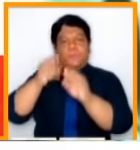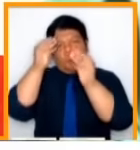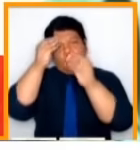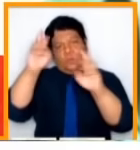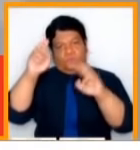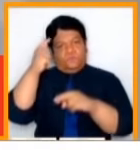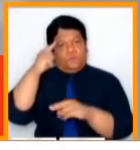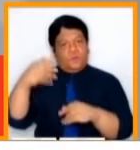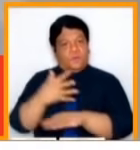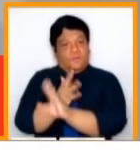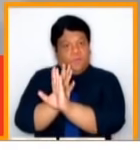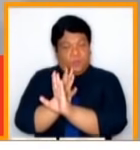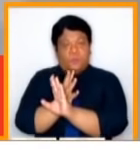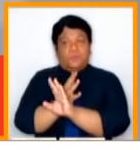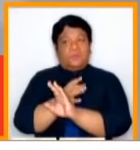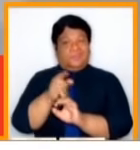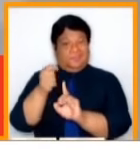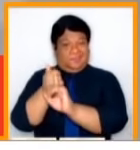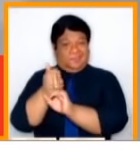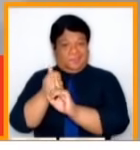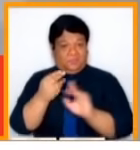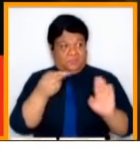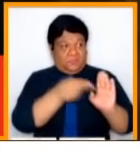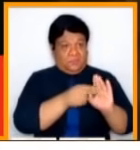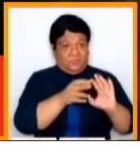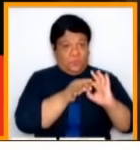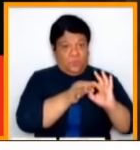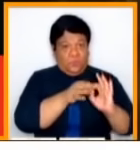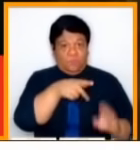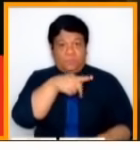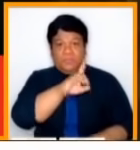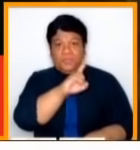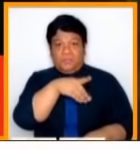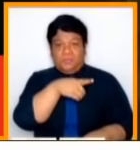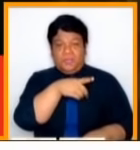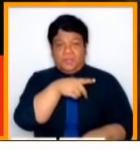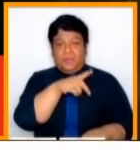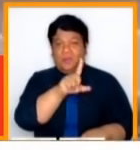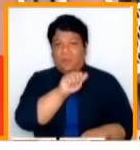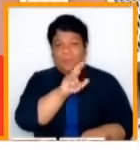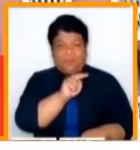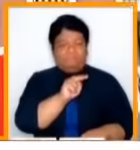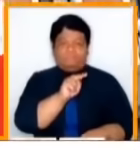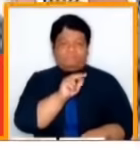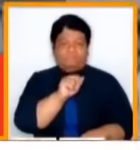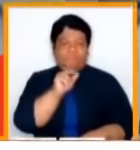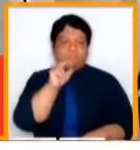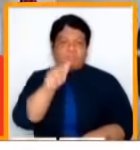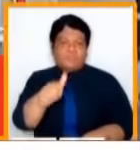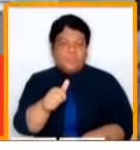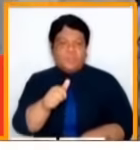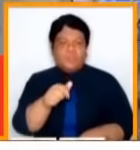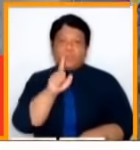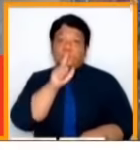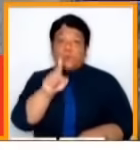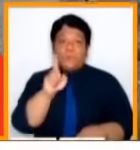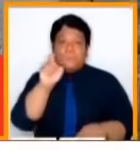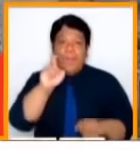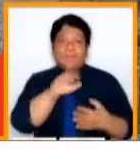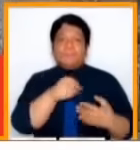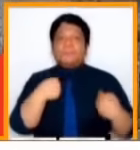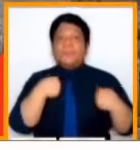siya miyembro ng PDP laban na isa sa requirement kung hahalili siya kay De La Rosa. Alinsunod sa regulasyon ng